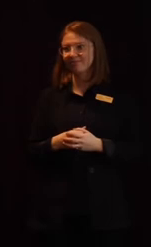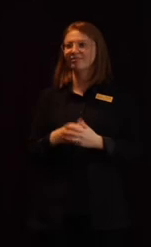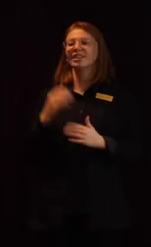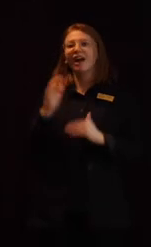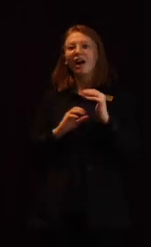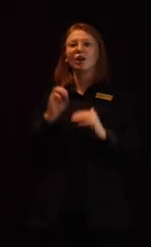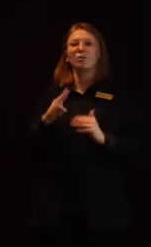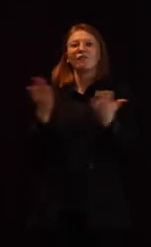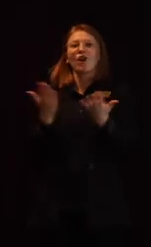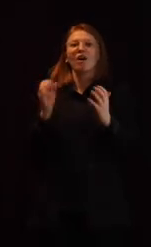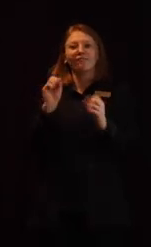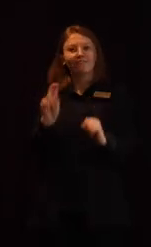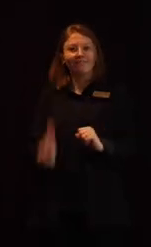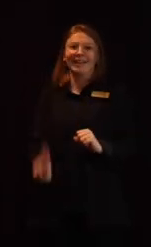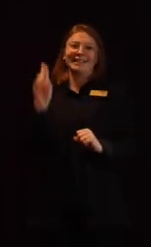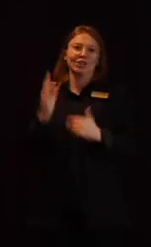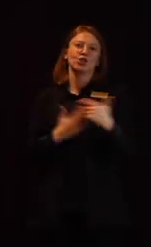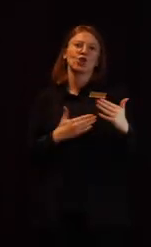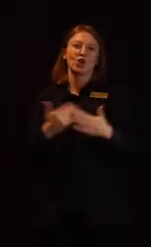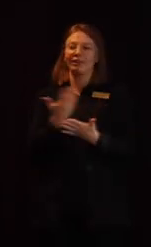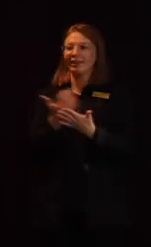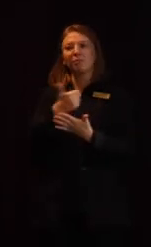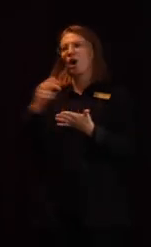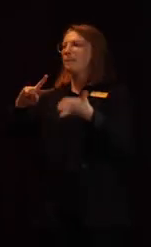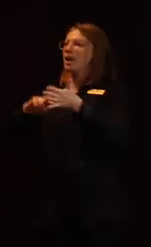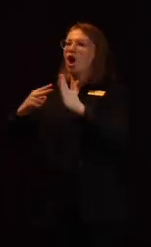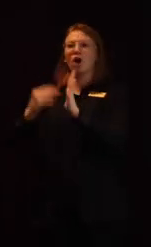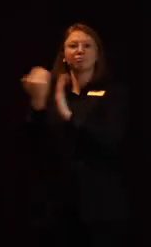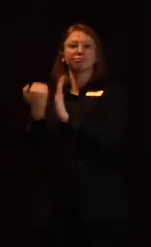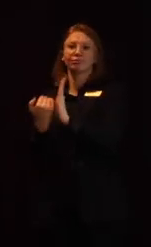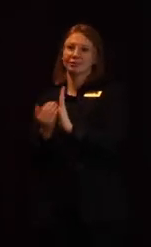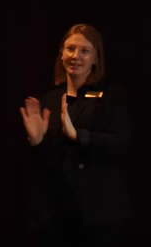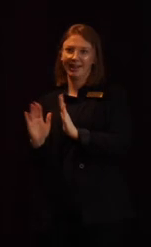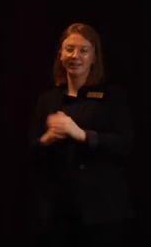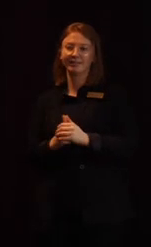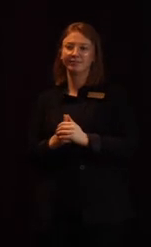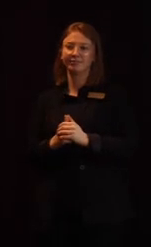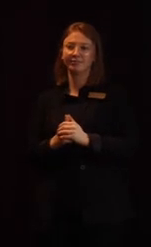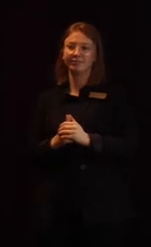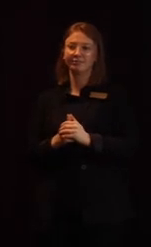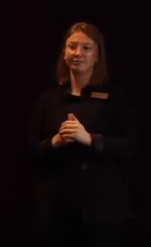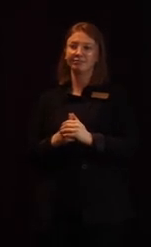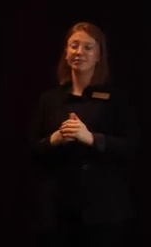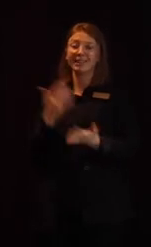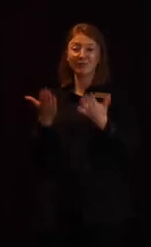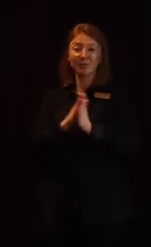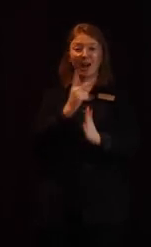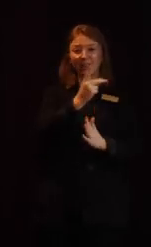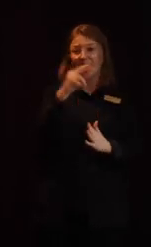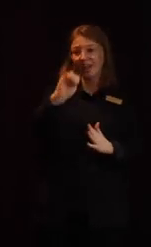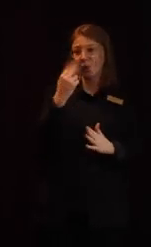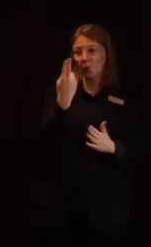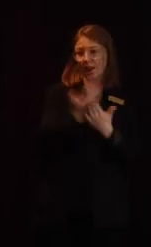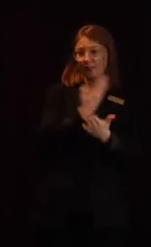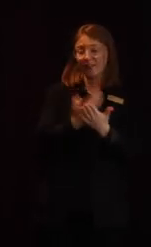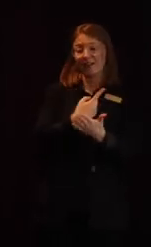vi faktiskt gör. Och den bilden jag har är att vi gör definitivt inte mindre än andra EU-länder när det gäller personer med sällsynta